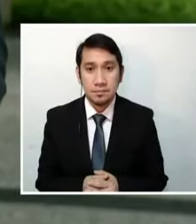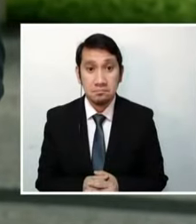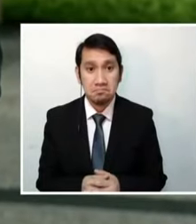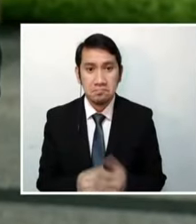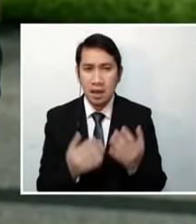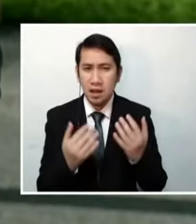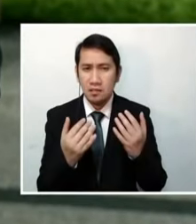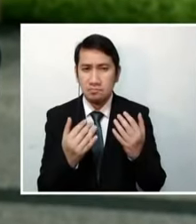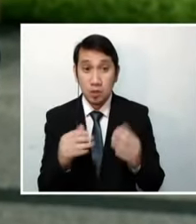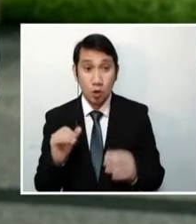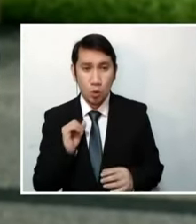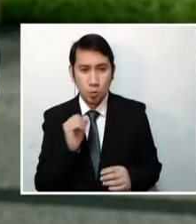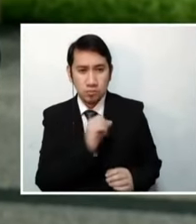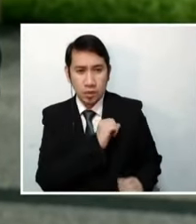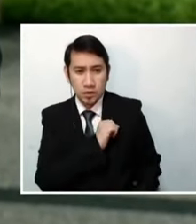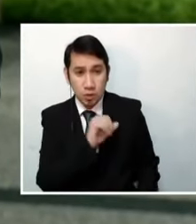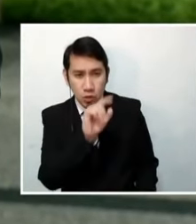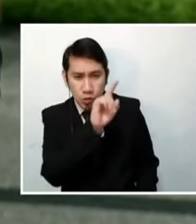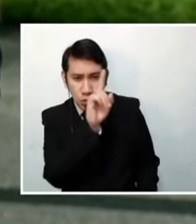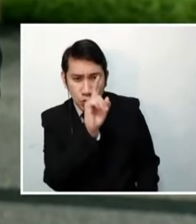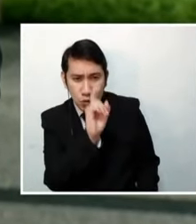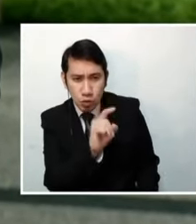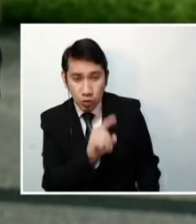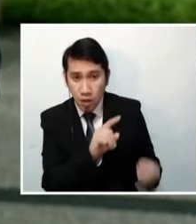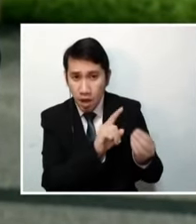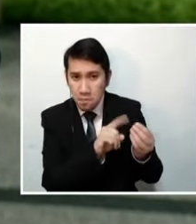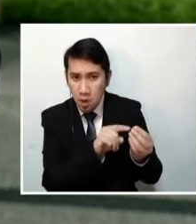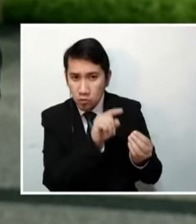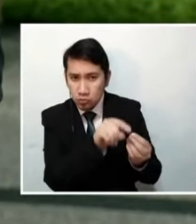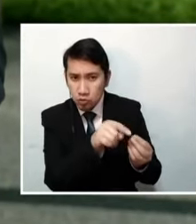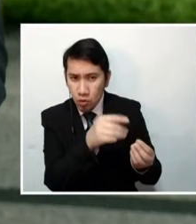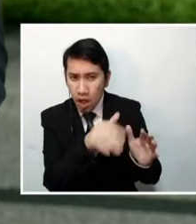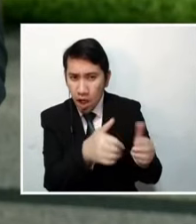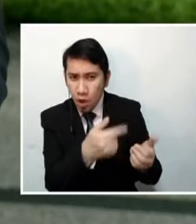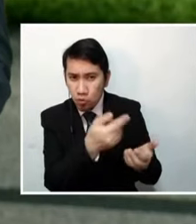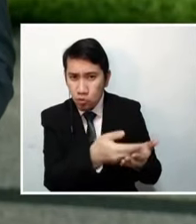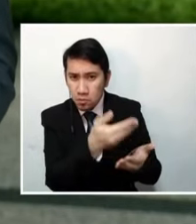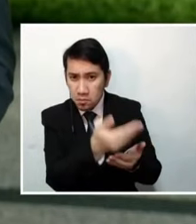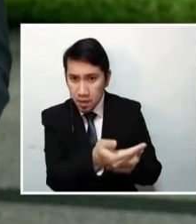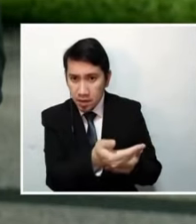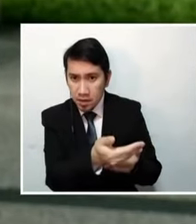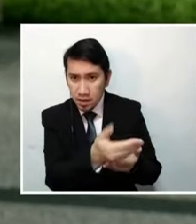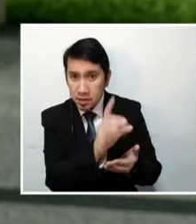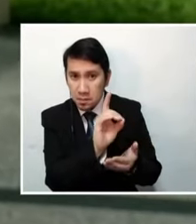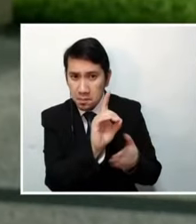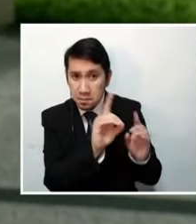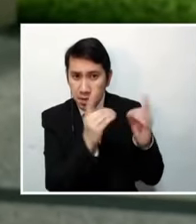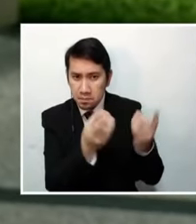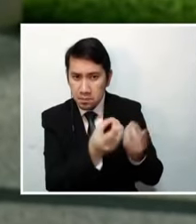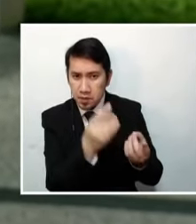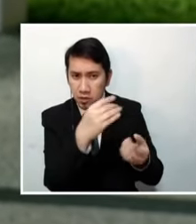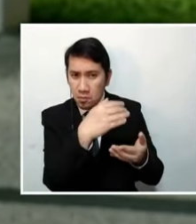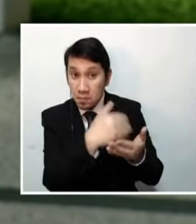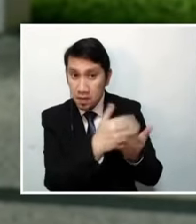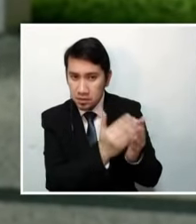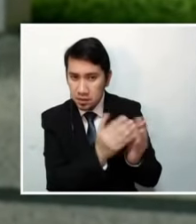Kinwestiyon ng ilang senador ang procurement service ng Department of Budget and Management matapos sila paboran